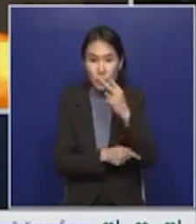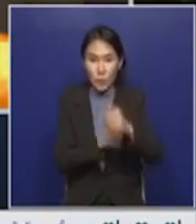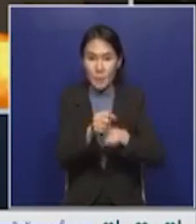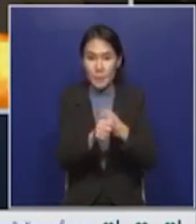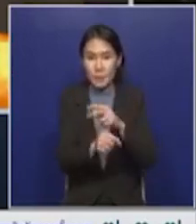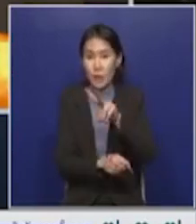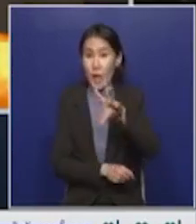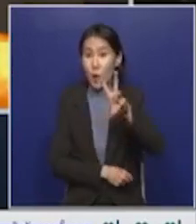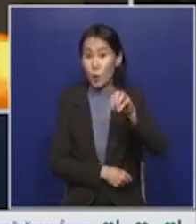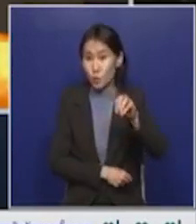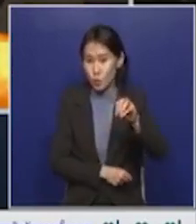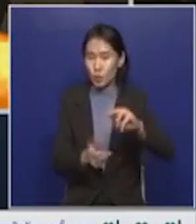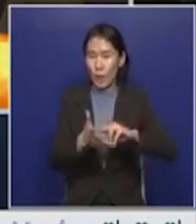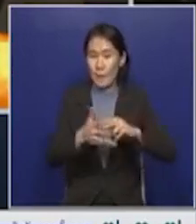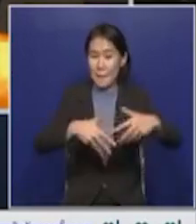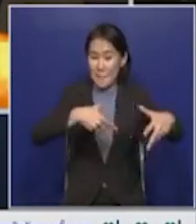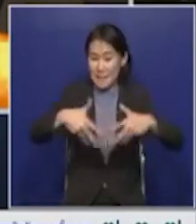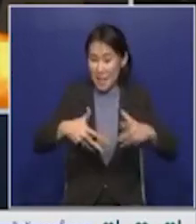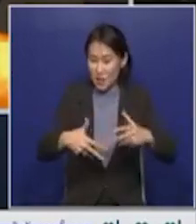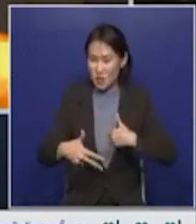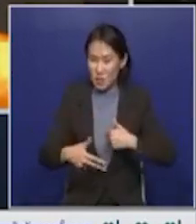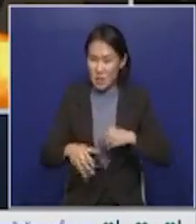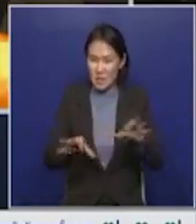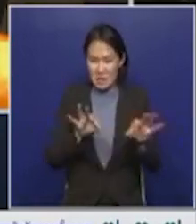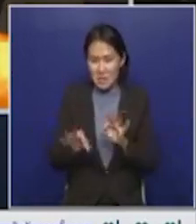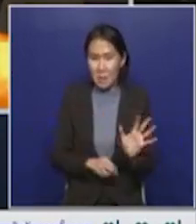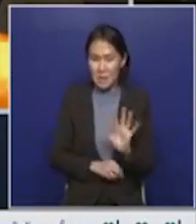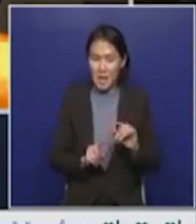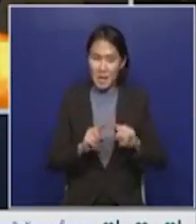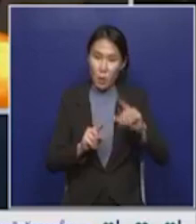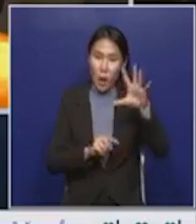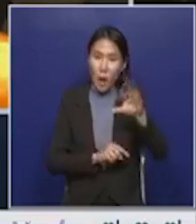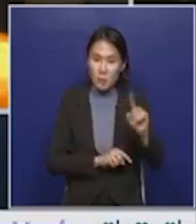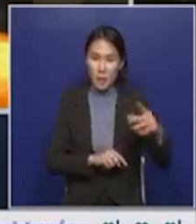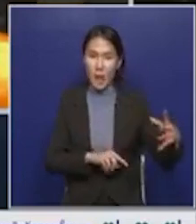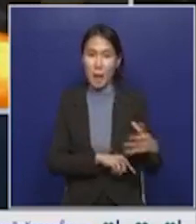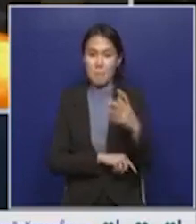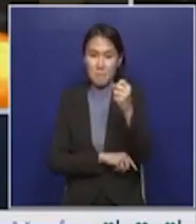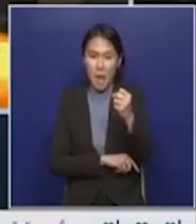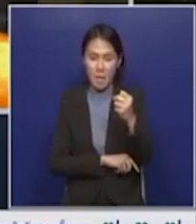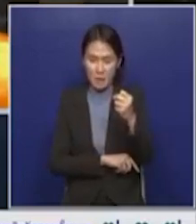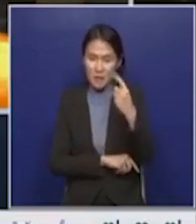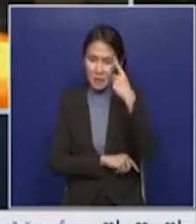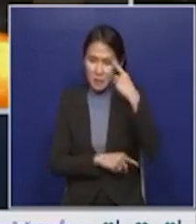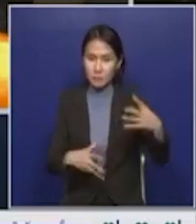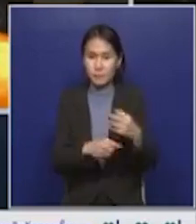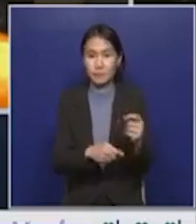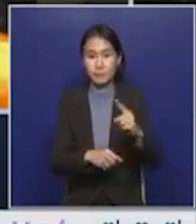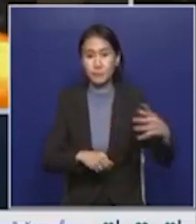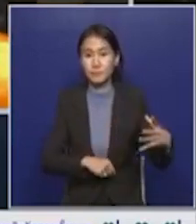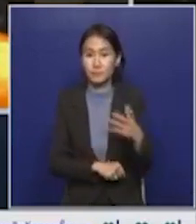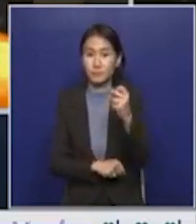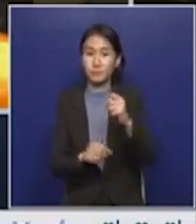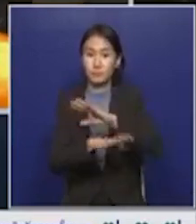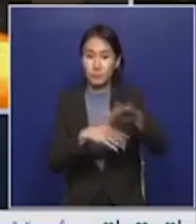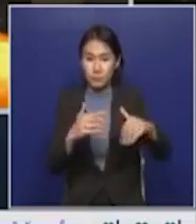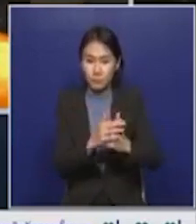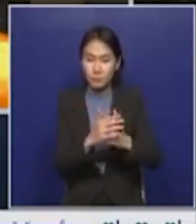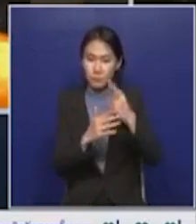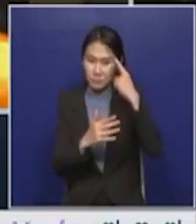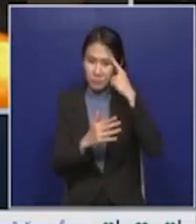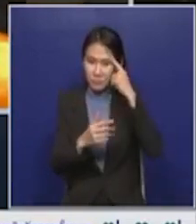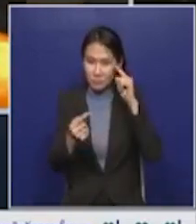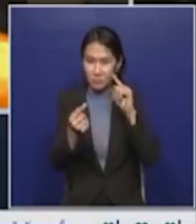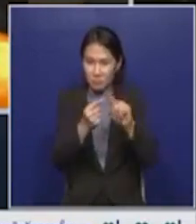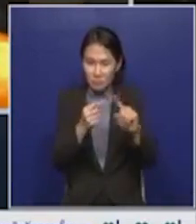0เมื่อจัดไม่ใช่มาจากประชาชนแต่มาจากการรัฐประหารผลออกมาคืออะไรครับอำนาจทั้งหมดนะครับมามีการขึ้นสู่